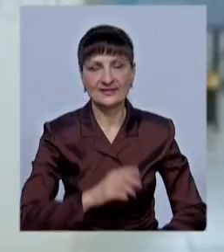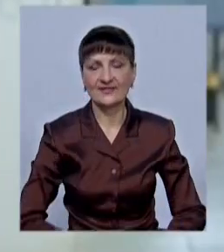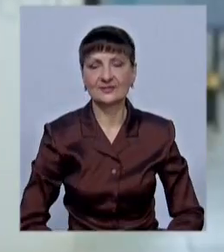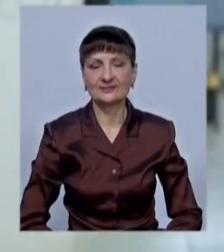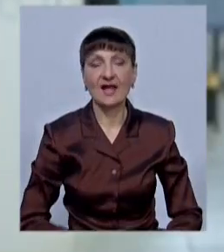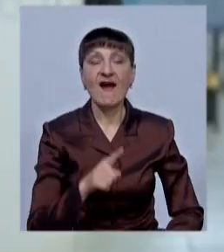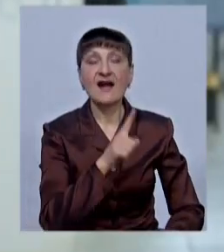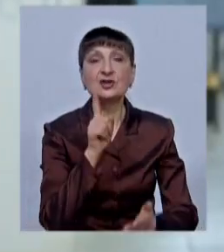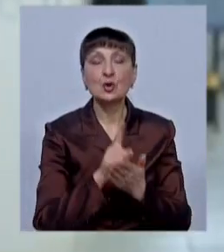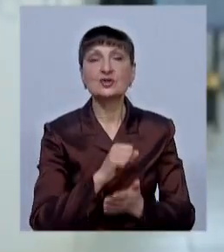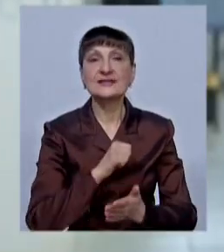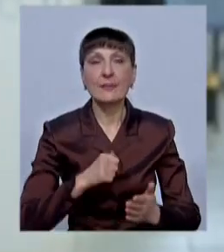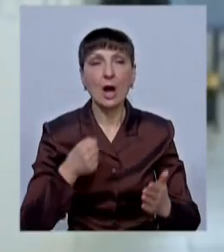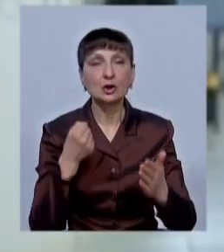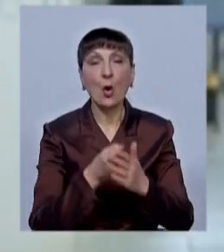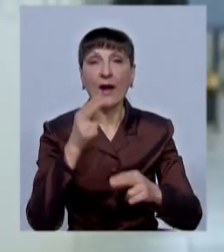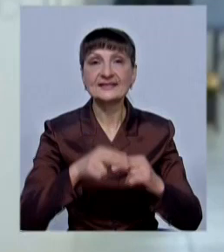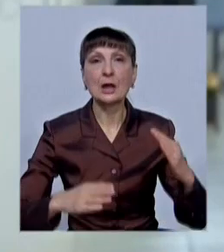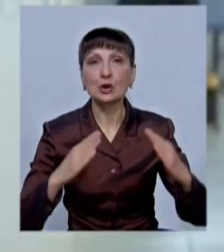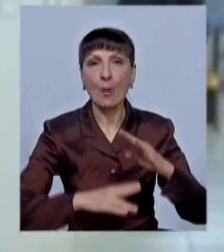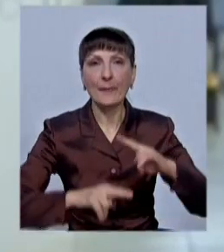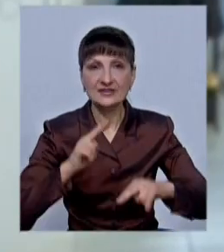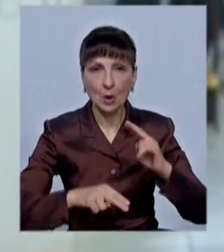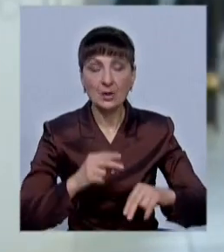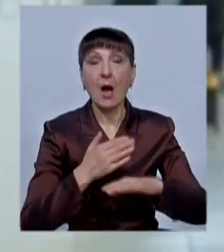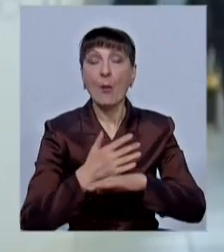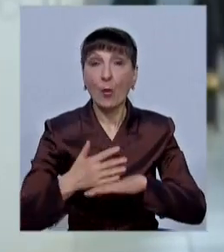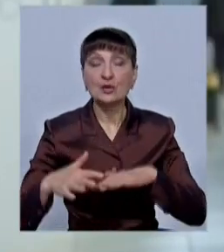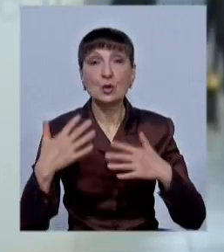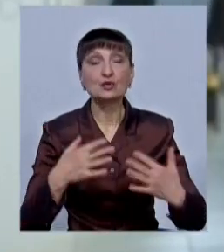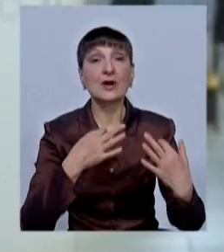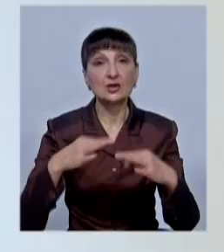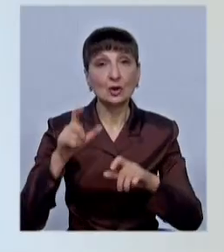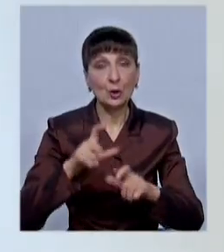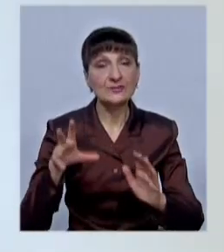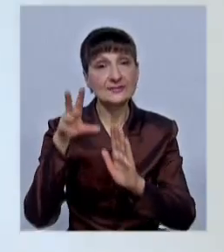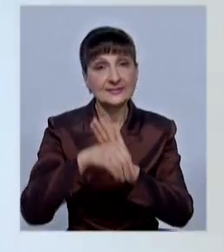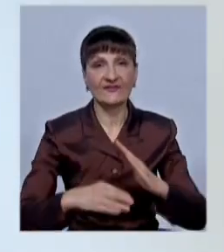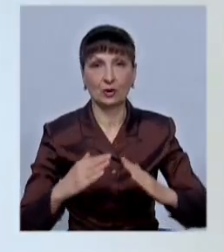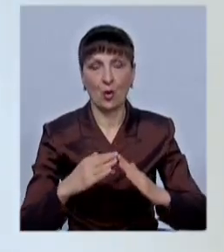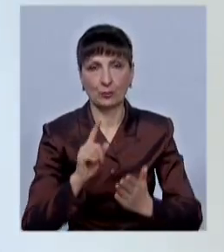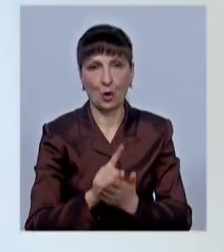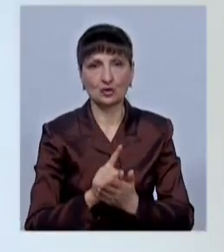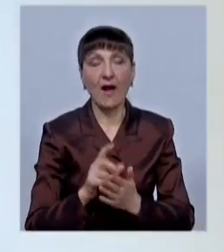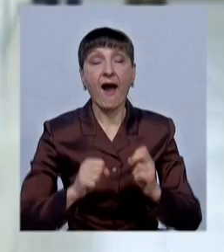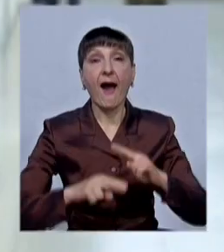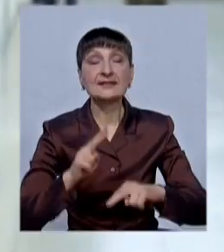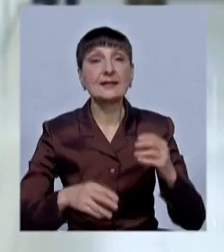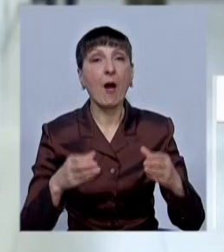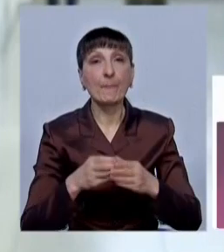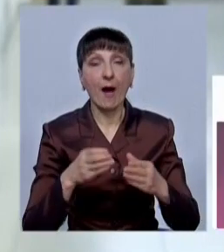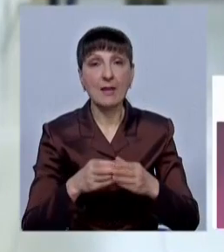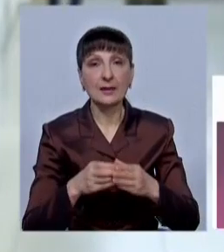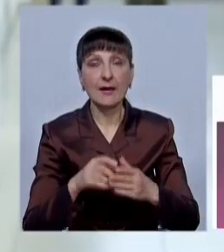должен довести сначала этот дом до конца, до ума. Только после этого разрешать жителям заселяться в данные дома. Застройщик в этом случае